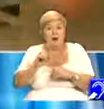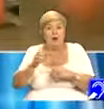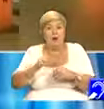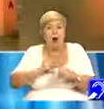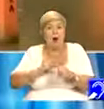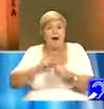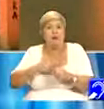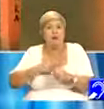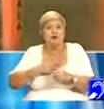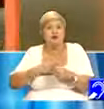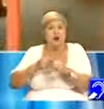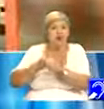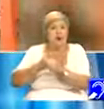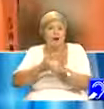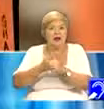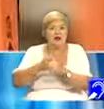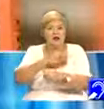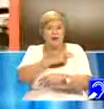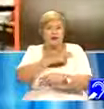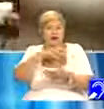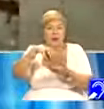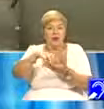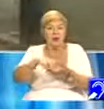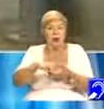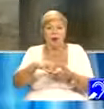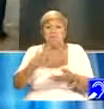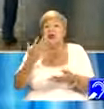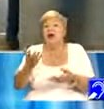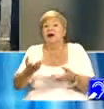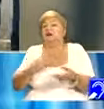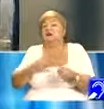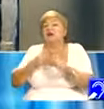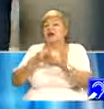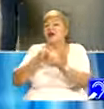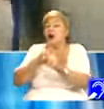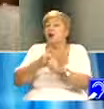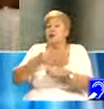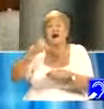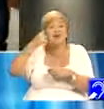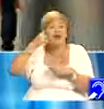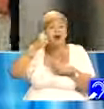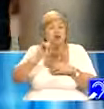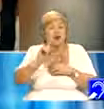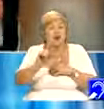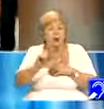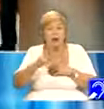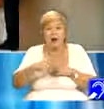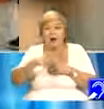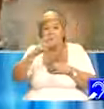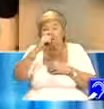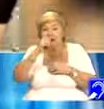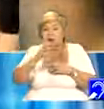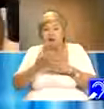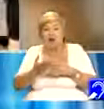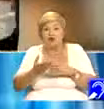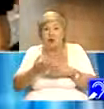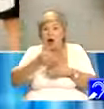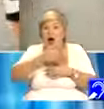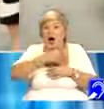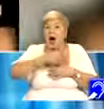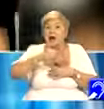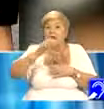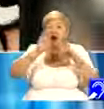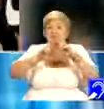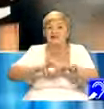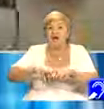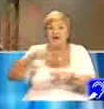Mladin, practic pentru că această monitorizare se făcea numai electronic, era urmărit telefonul său. Mladin ar fi lăsat acest telefon acasă și ar